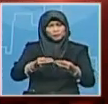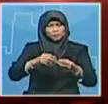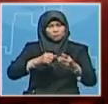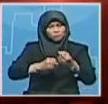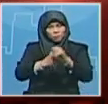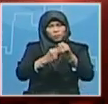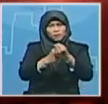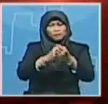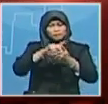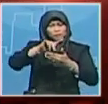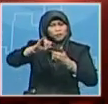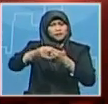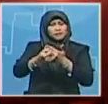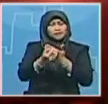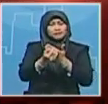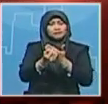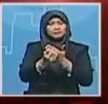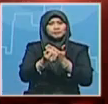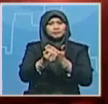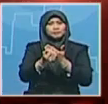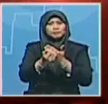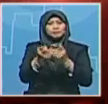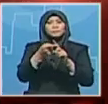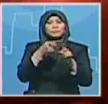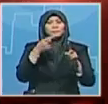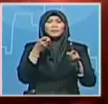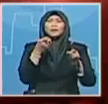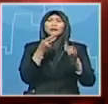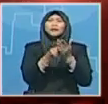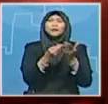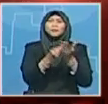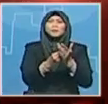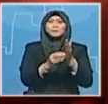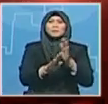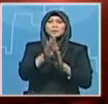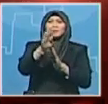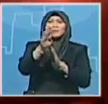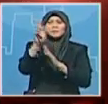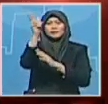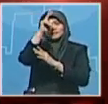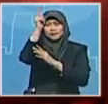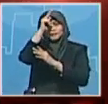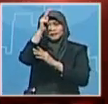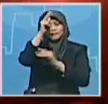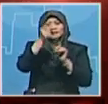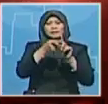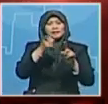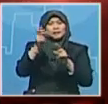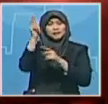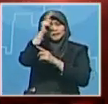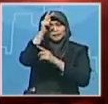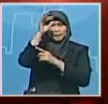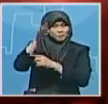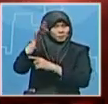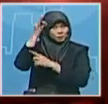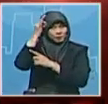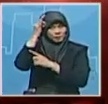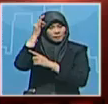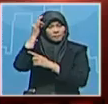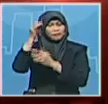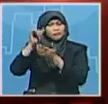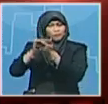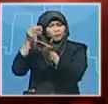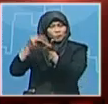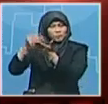ini, komitmen ialah daripada peruntukan pembangunan kerajaan, direct daripada Kerajaan Persekutuan, di mana